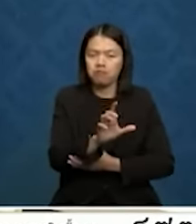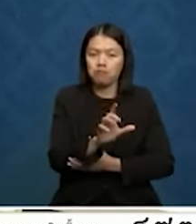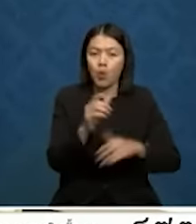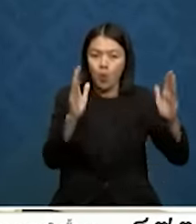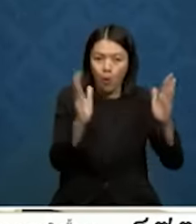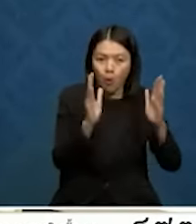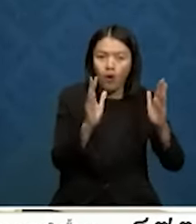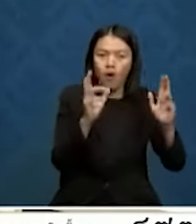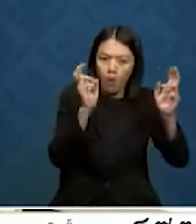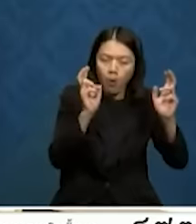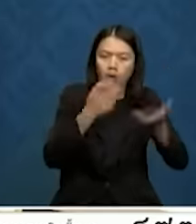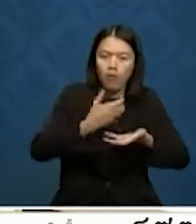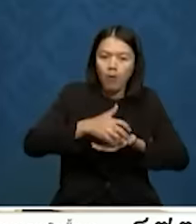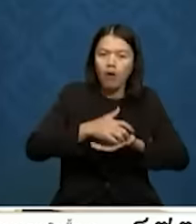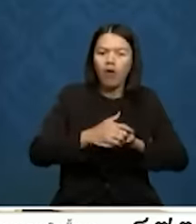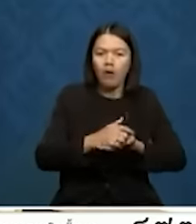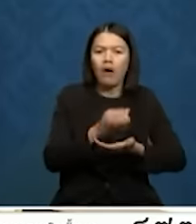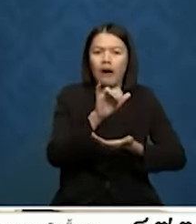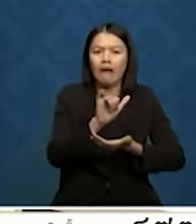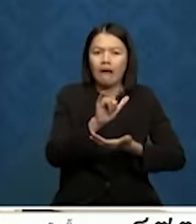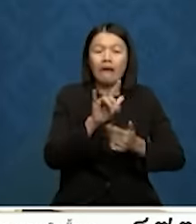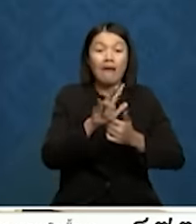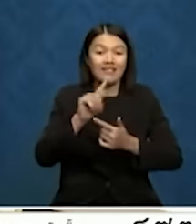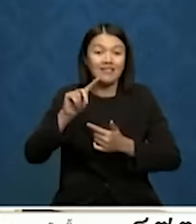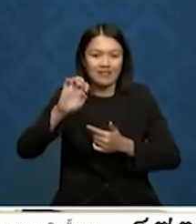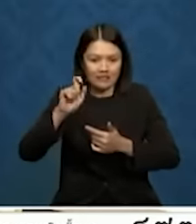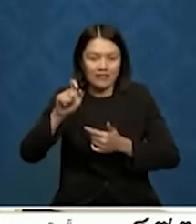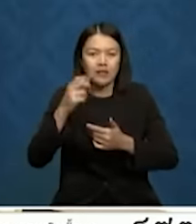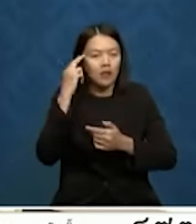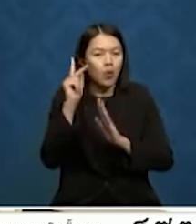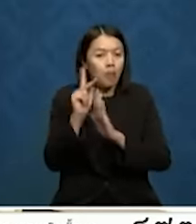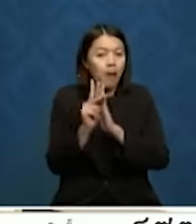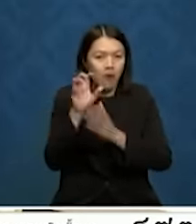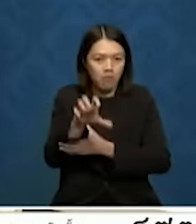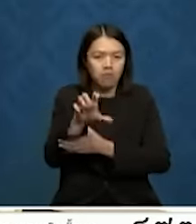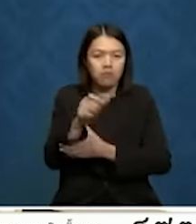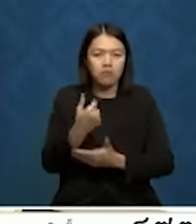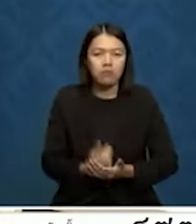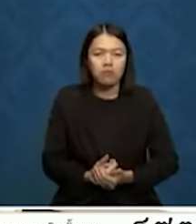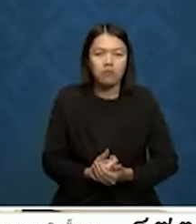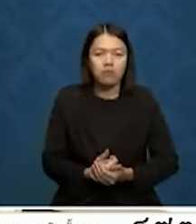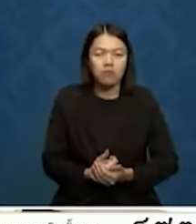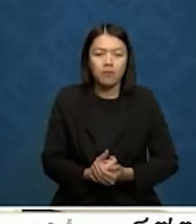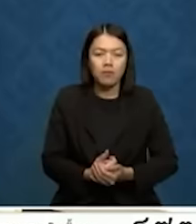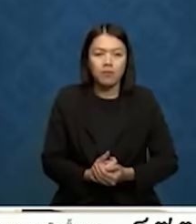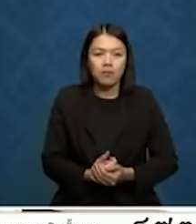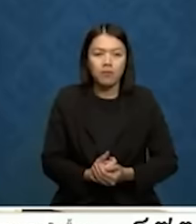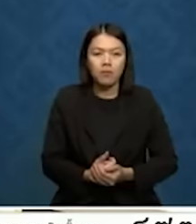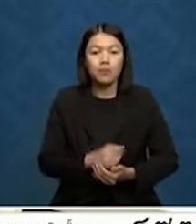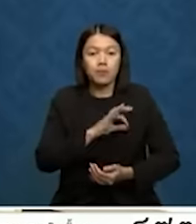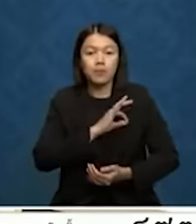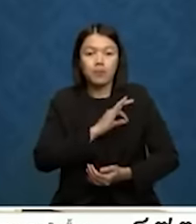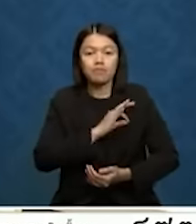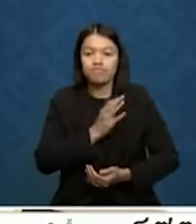นะครับแล้วก็เสียงส่วนใหญ่เนี่ยก็บอกว่าเป็นยติเมื่อเป็นยติเนี่ยผมคิดว่าตามข้อบังคับแล้วทางสมาชิกเ